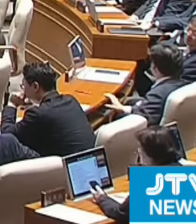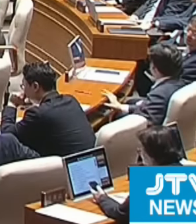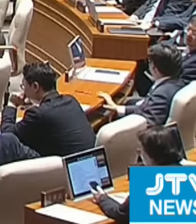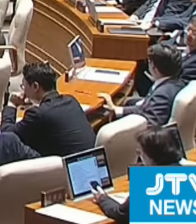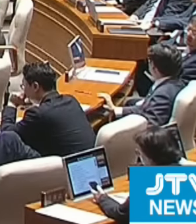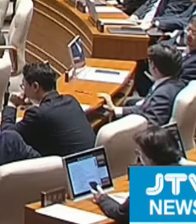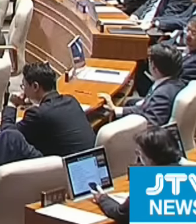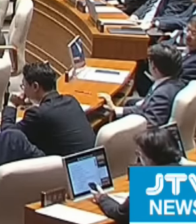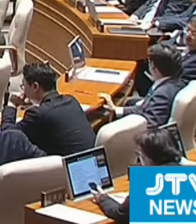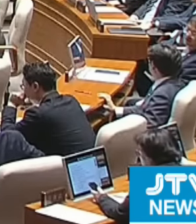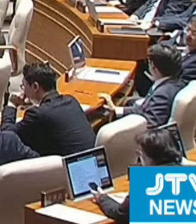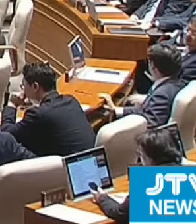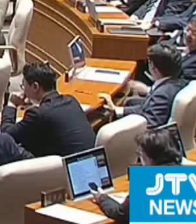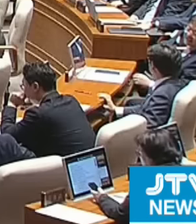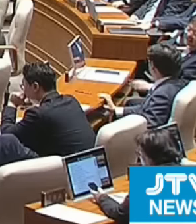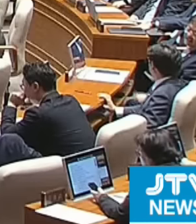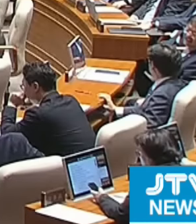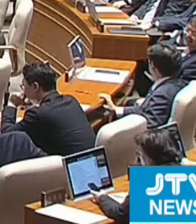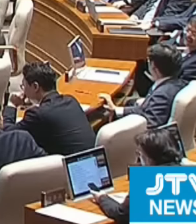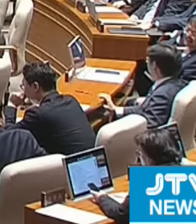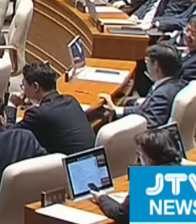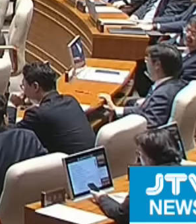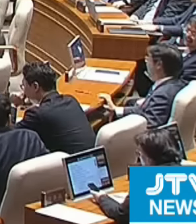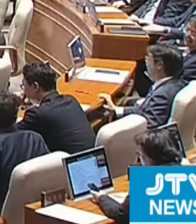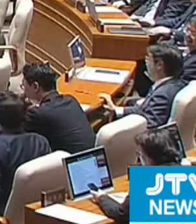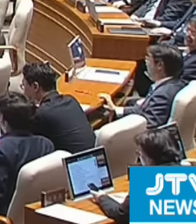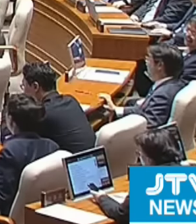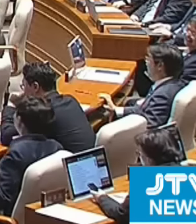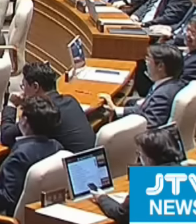자, 이제 정리해 주십시오.